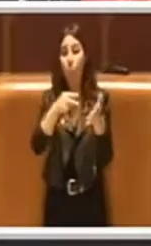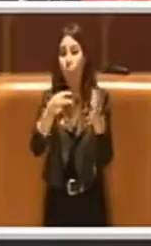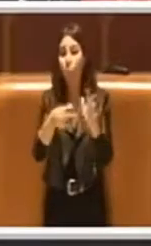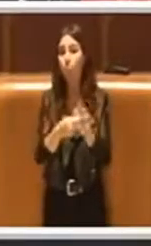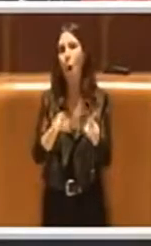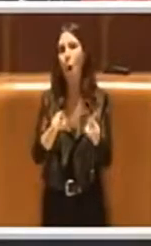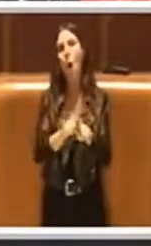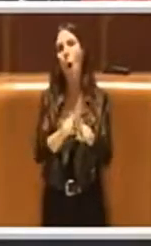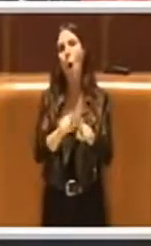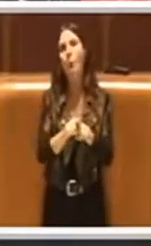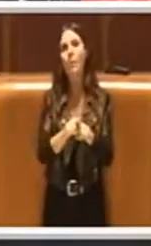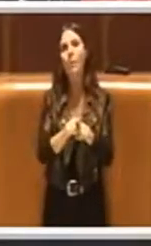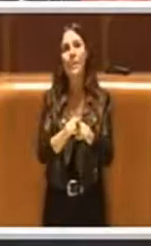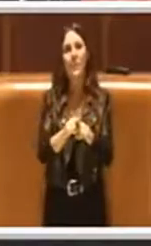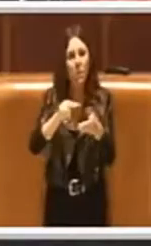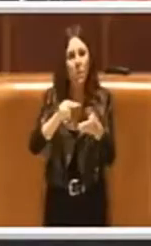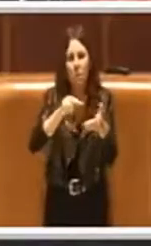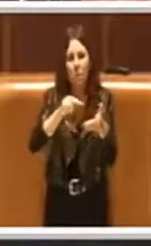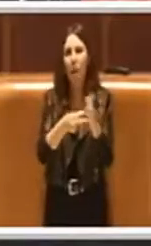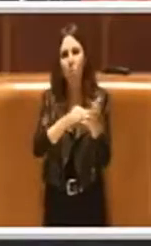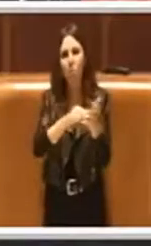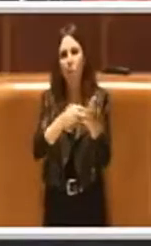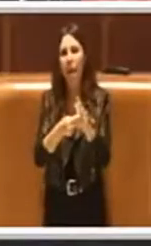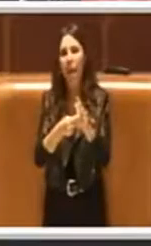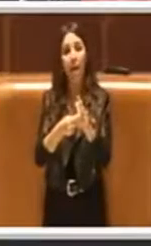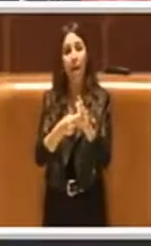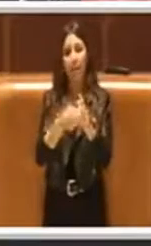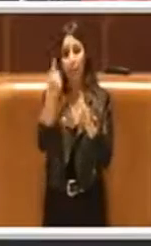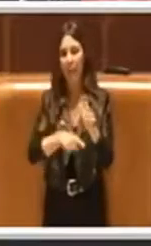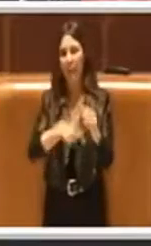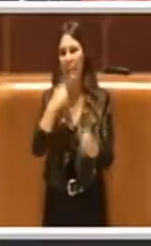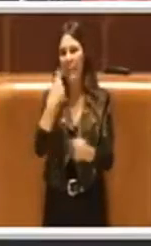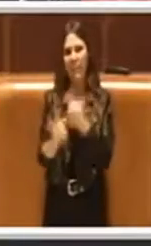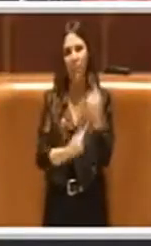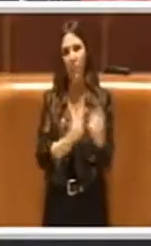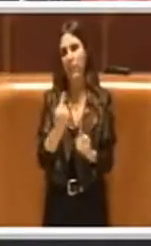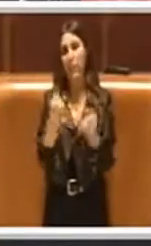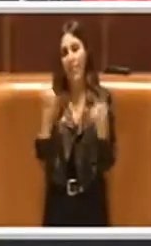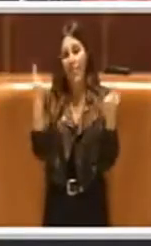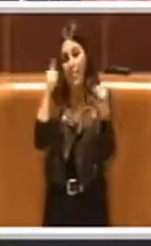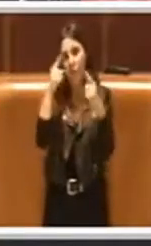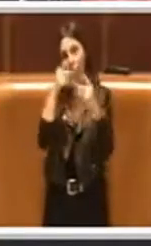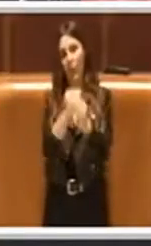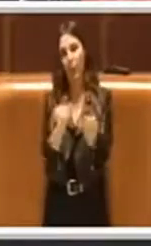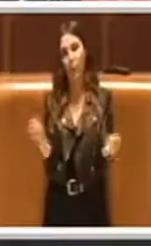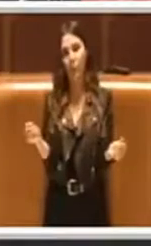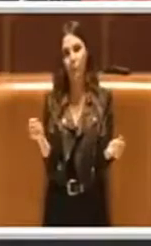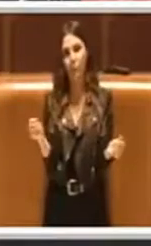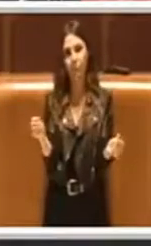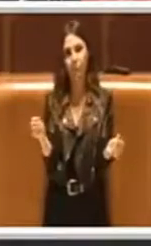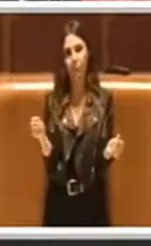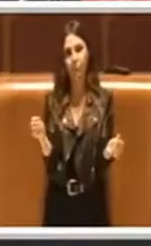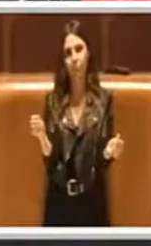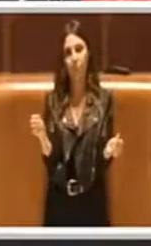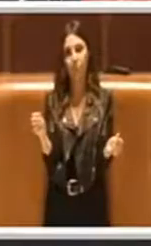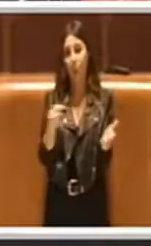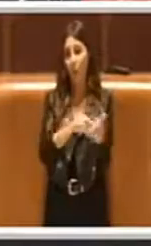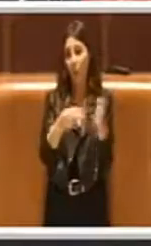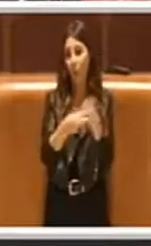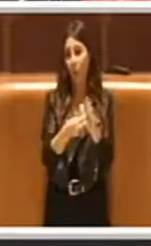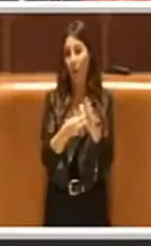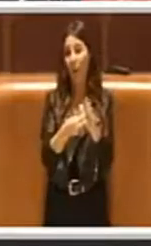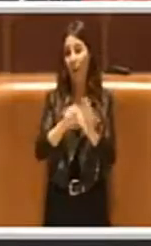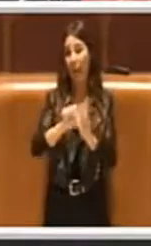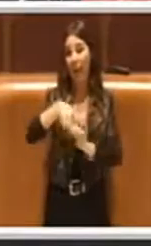matasse ngai aggrovigliate che è difficile dover risolvere e per risolvere i problemi di ama